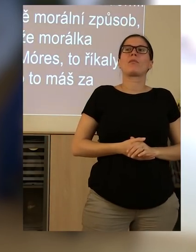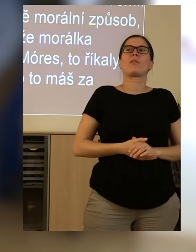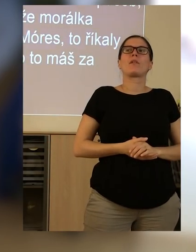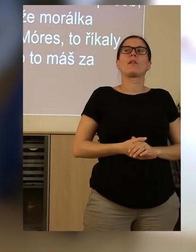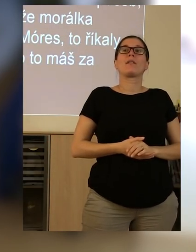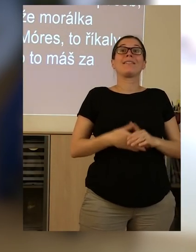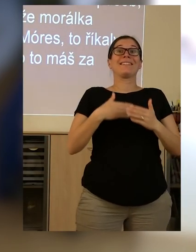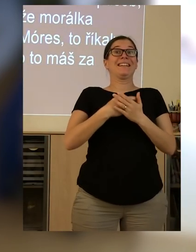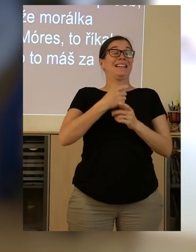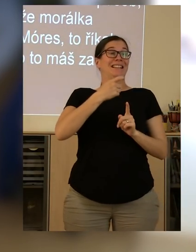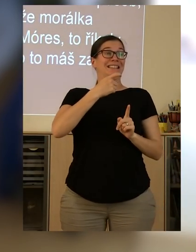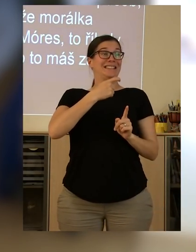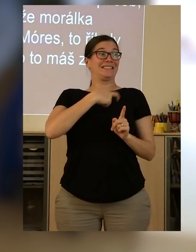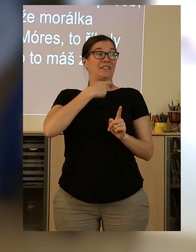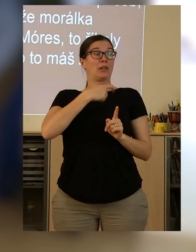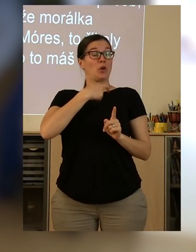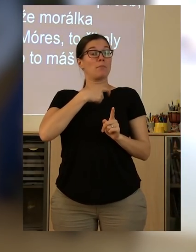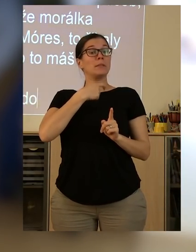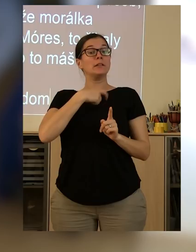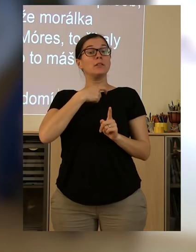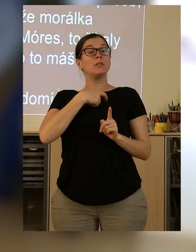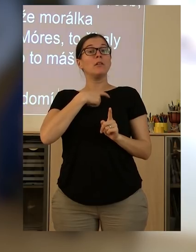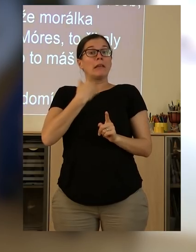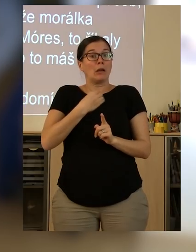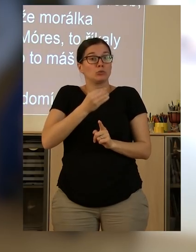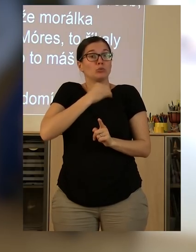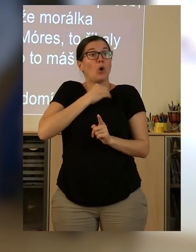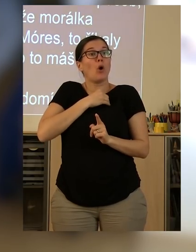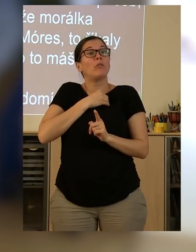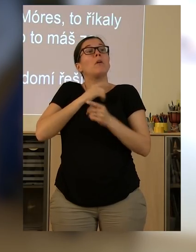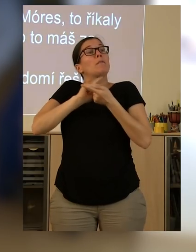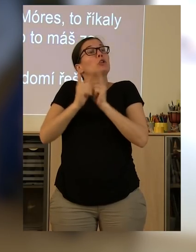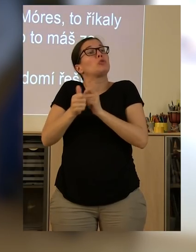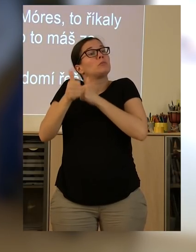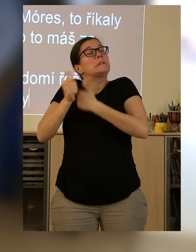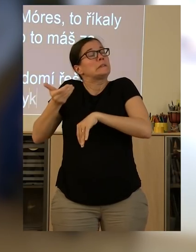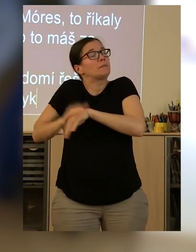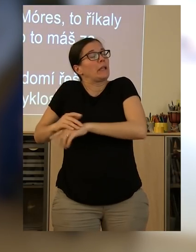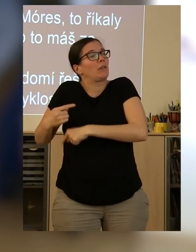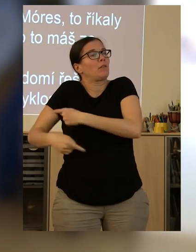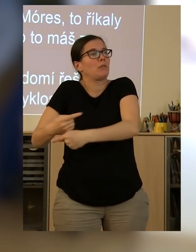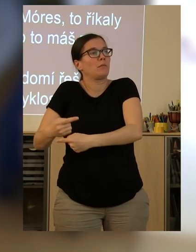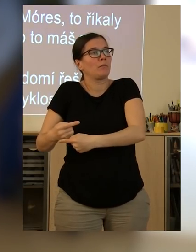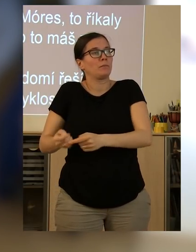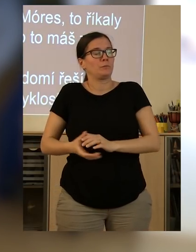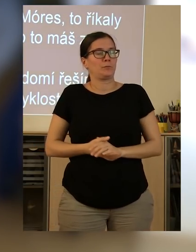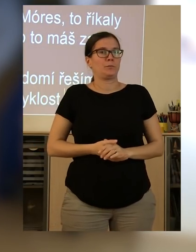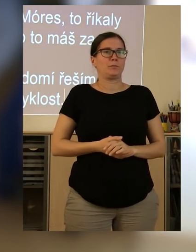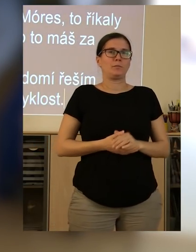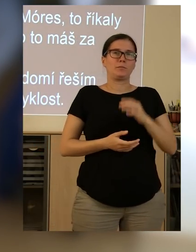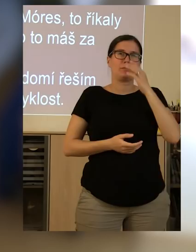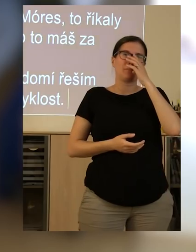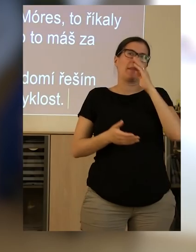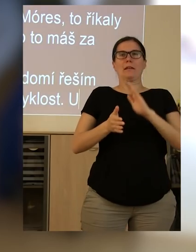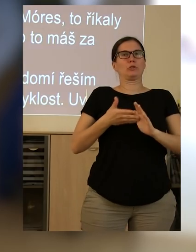otázky svědomí řeším s ohledem na zvyklost. Uvedu